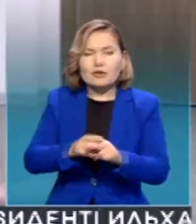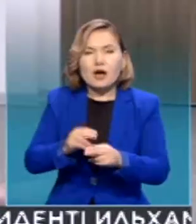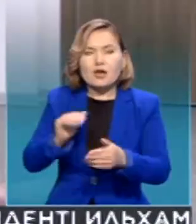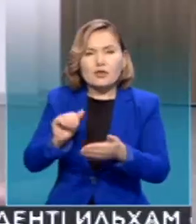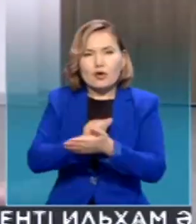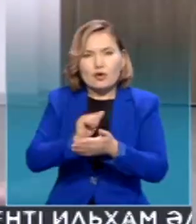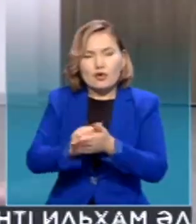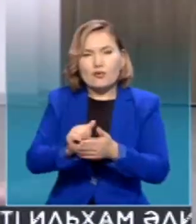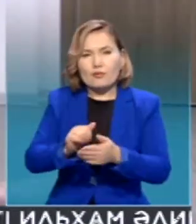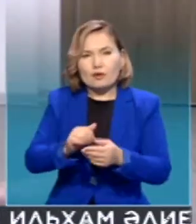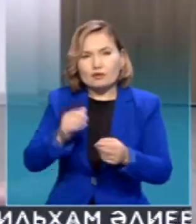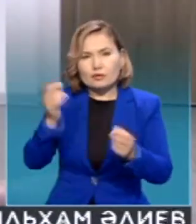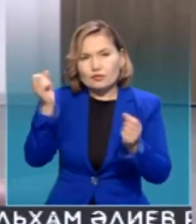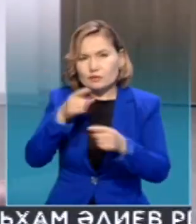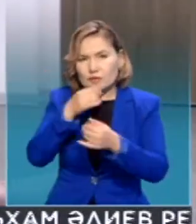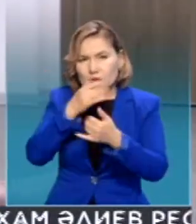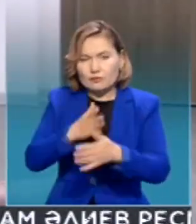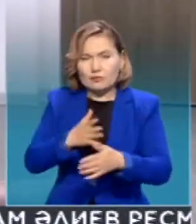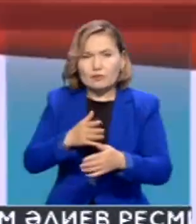өтінішіміз ескерусіз қалды.